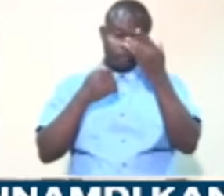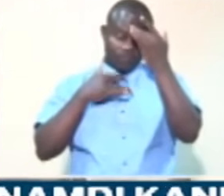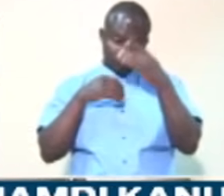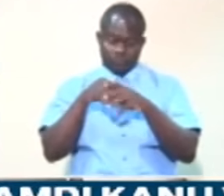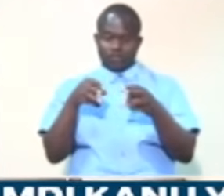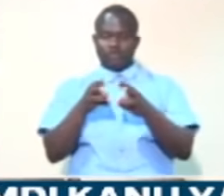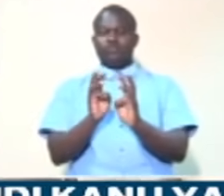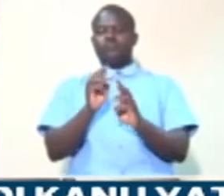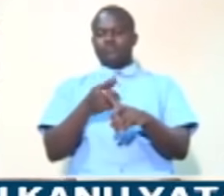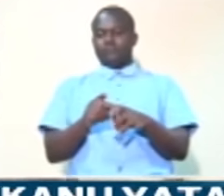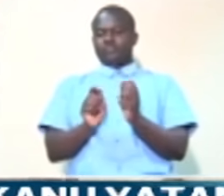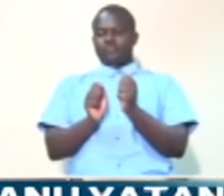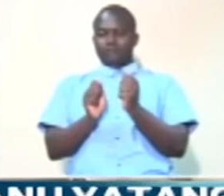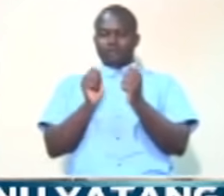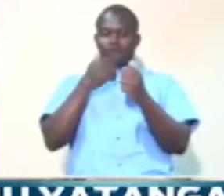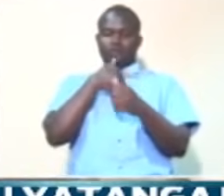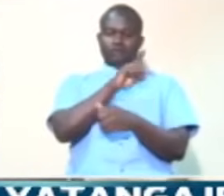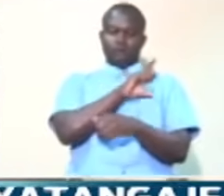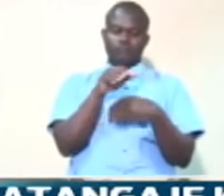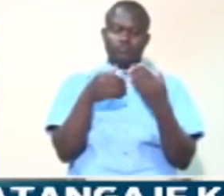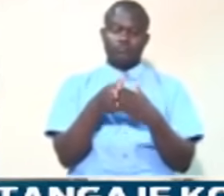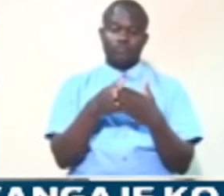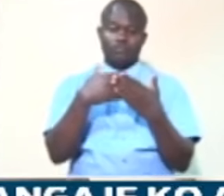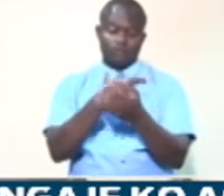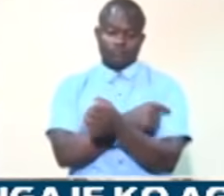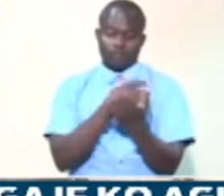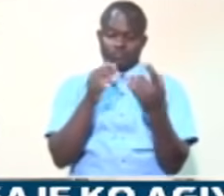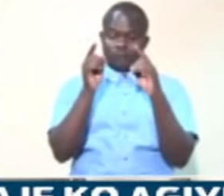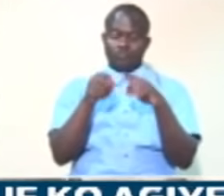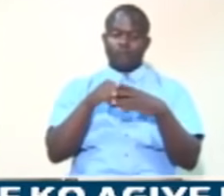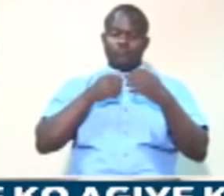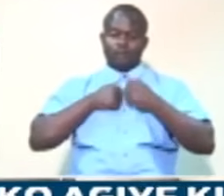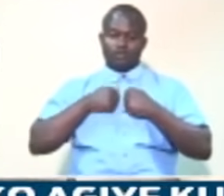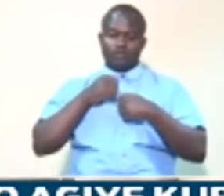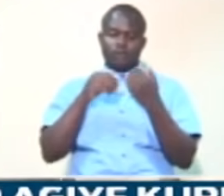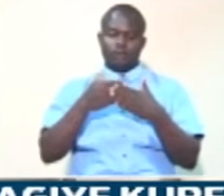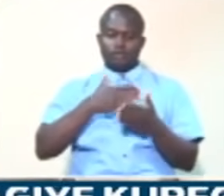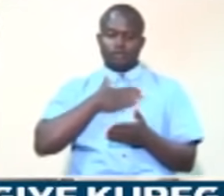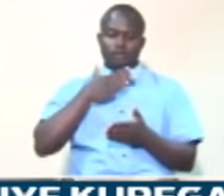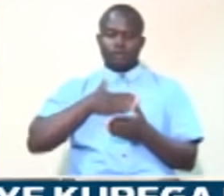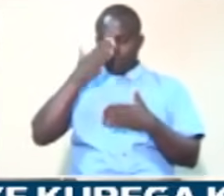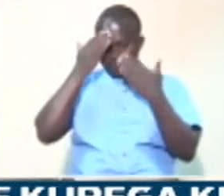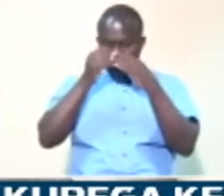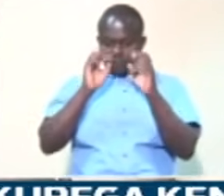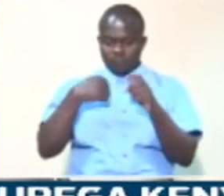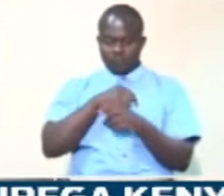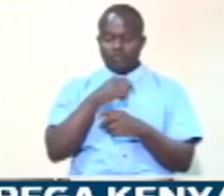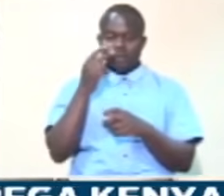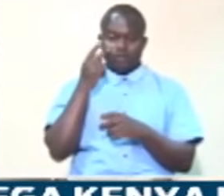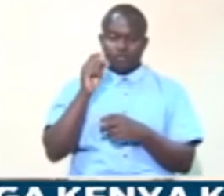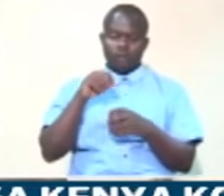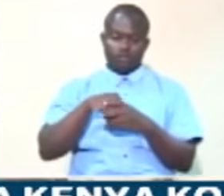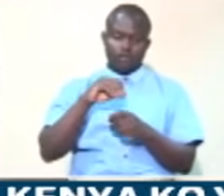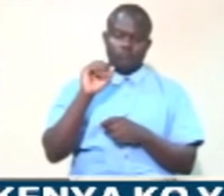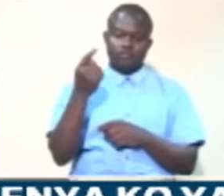mu buryo ubu n'ubu tugize amahirwe rero aho inkingo zigereye mu Rwanda twarishimye kuko twabaye aba mu